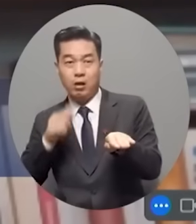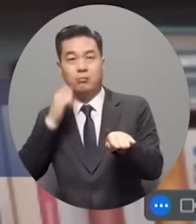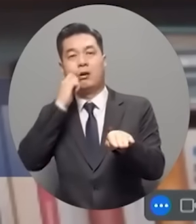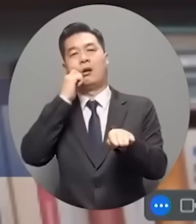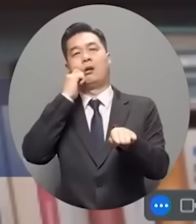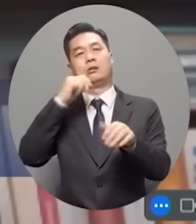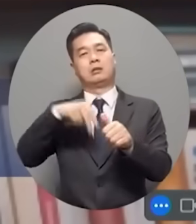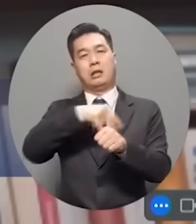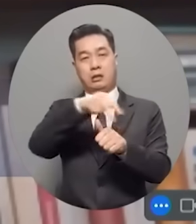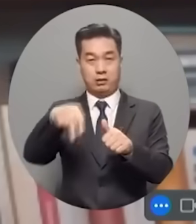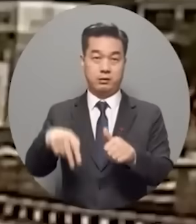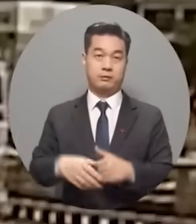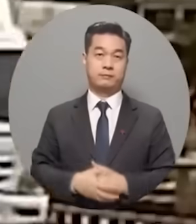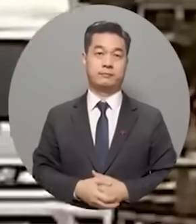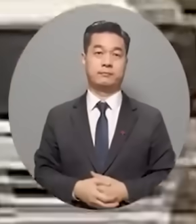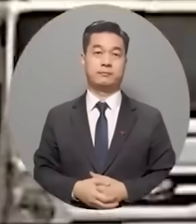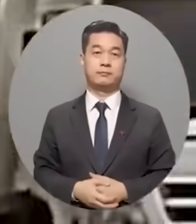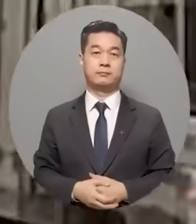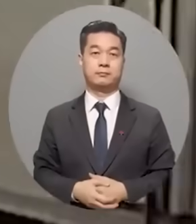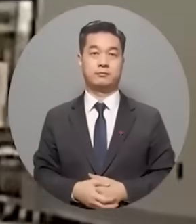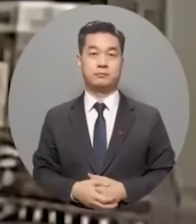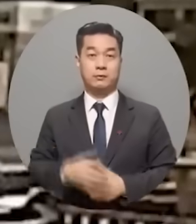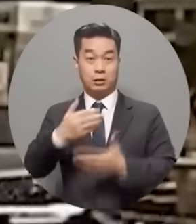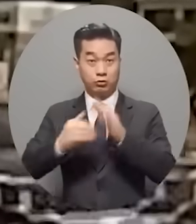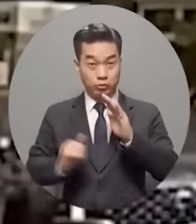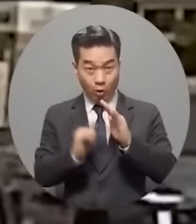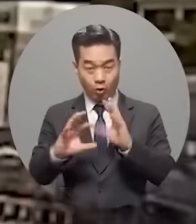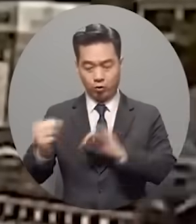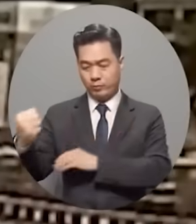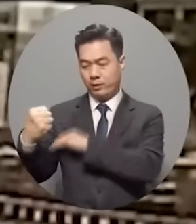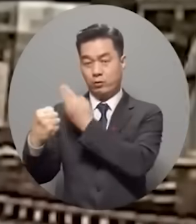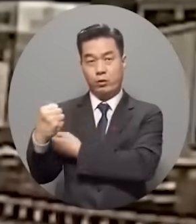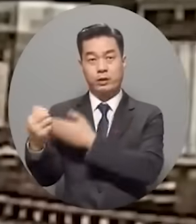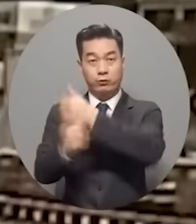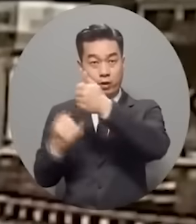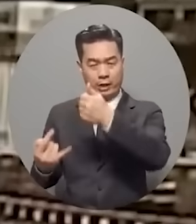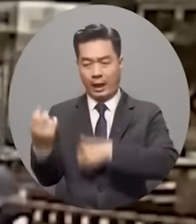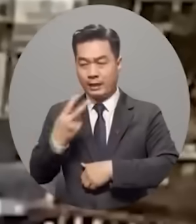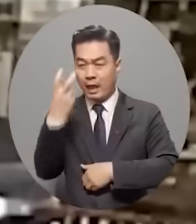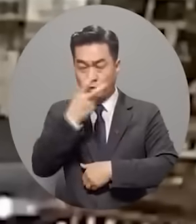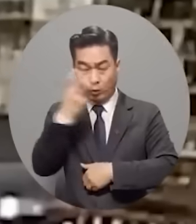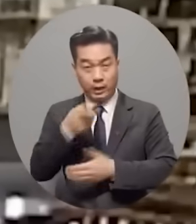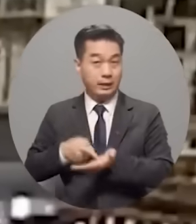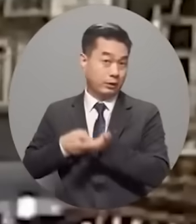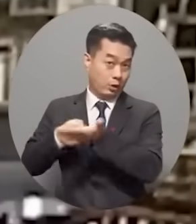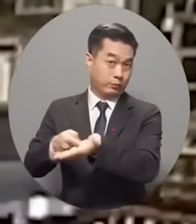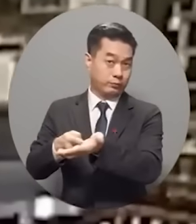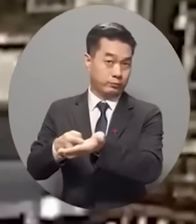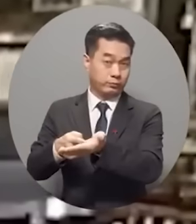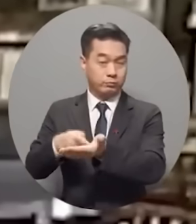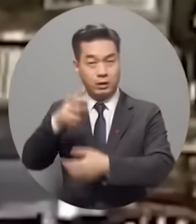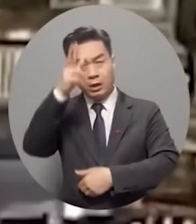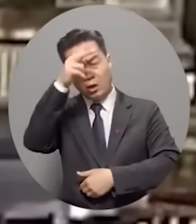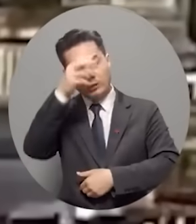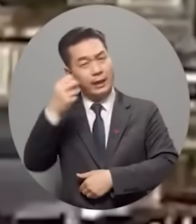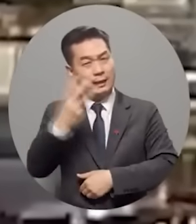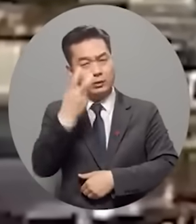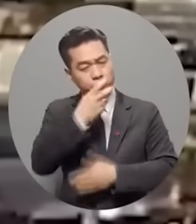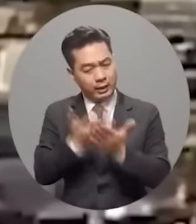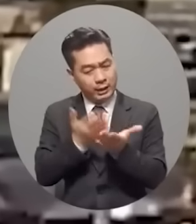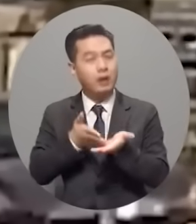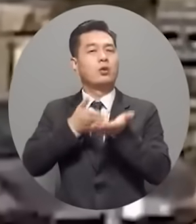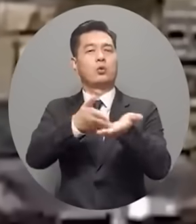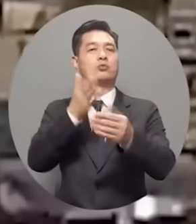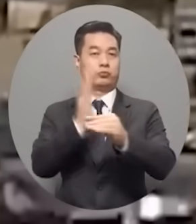수가 없는 상황이에요. 유족은 국민권익위에 재조사를 위한 진정을 접수하고 경찰에도 재수사를 요구하고